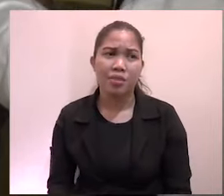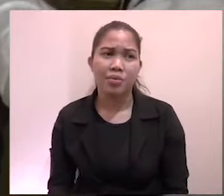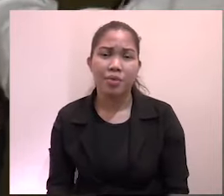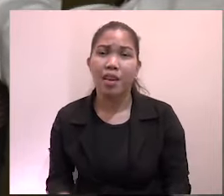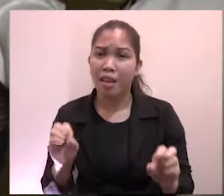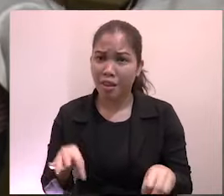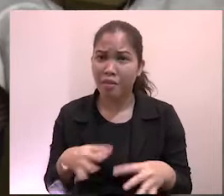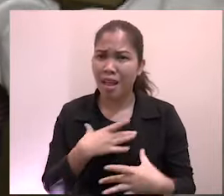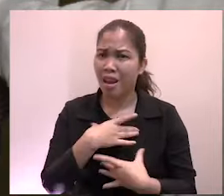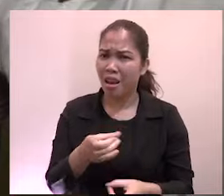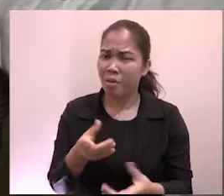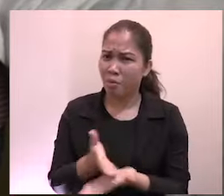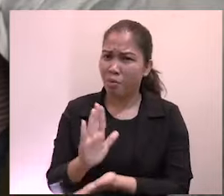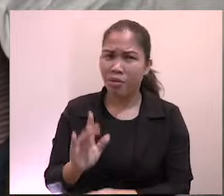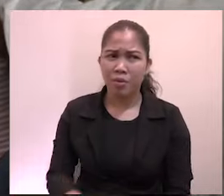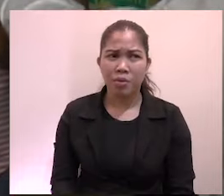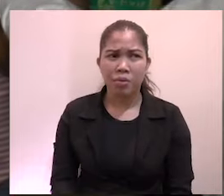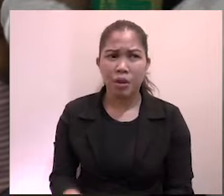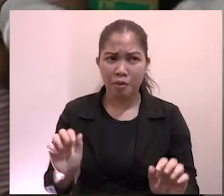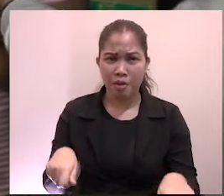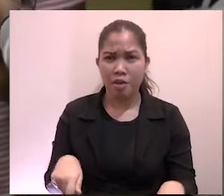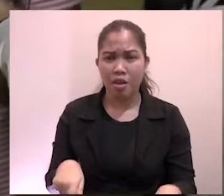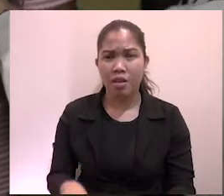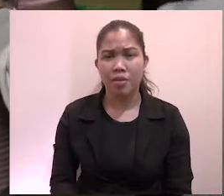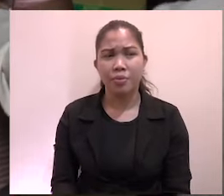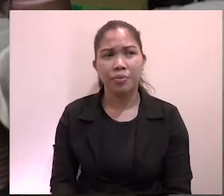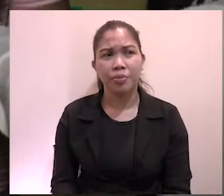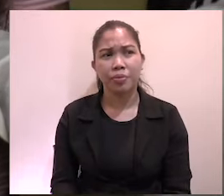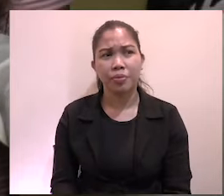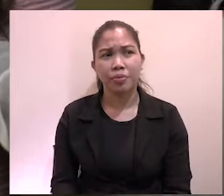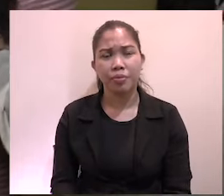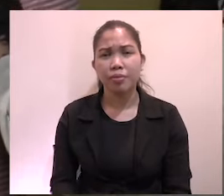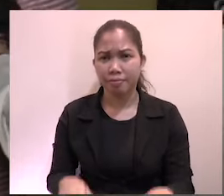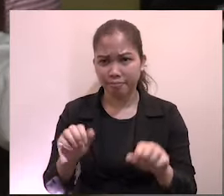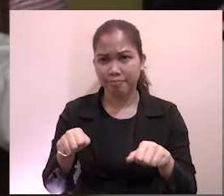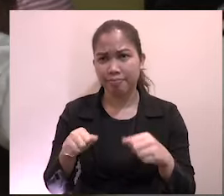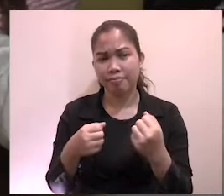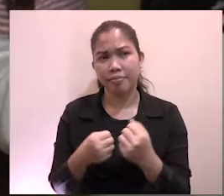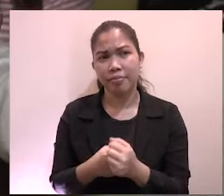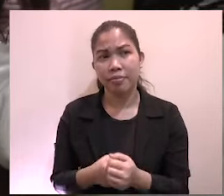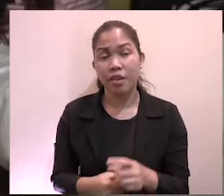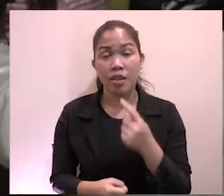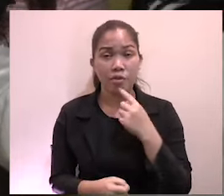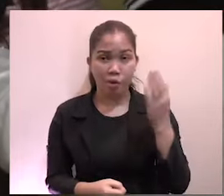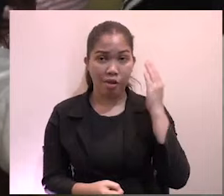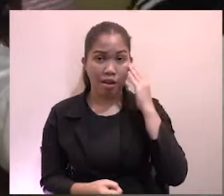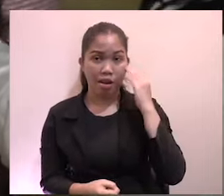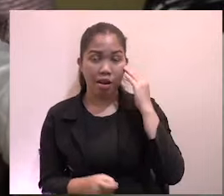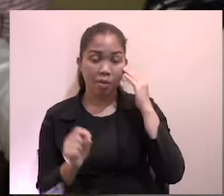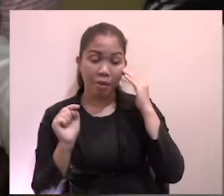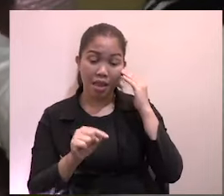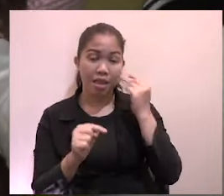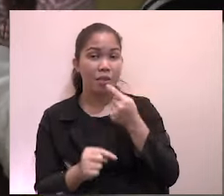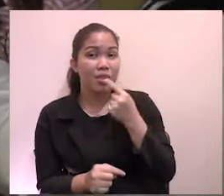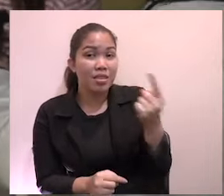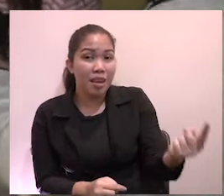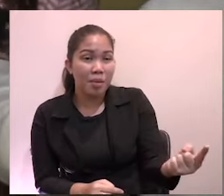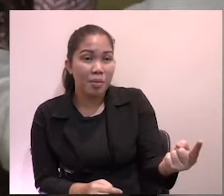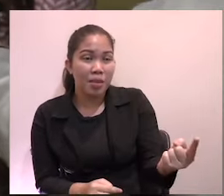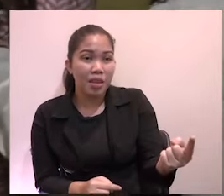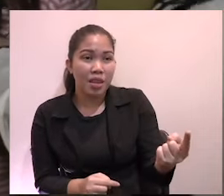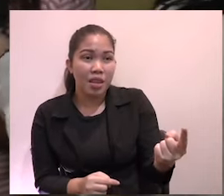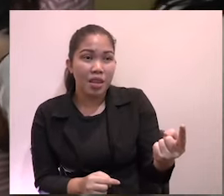Kung magsabi ka kung ano sa sinasabi, kung kaya ko, di sasagutin ko. Di ba ang alam mo, ang ikaw na mismo ang nagsabi, ang